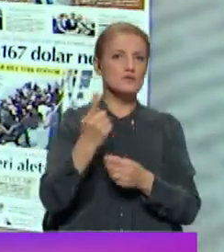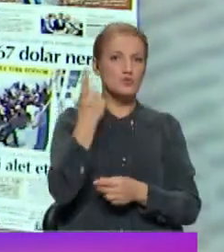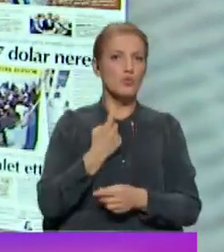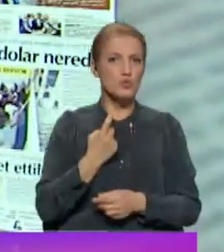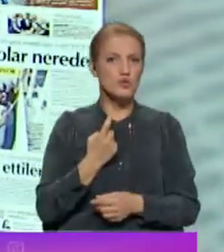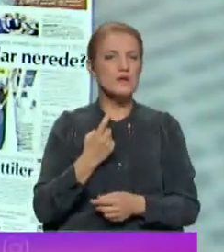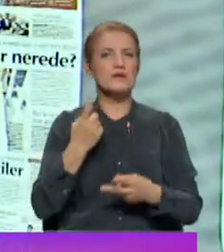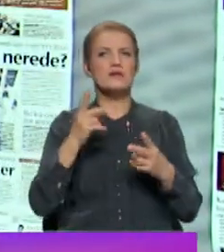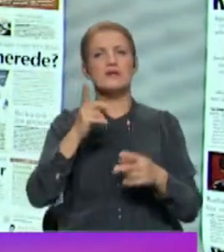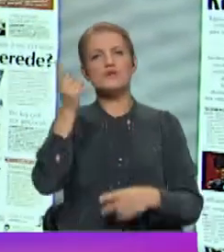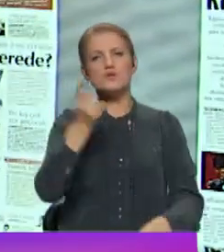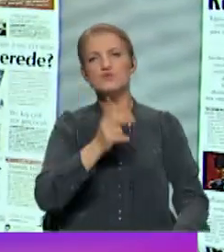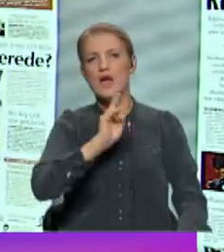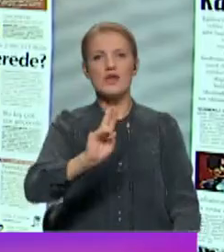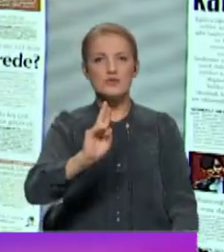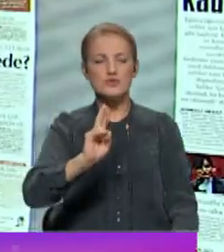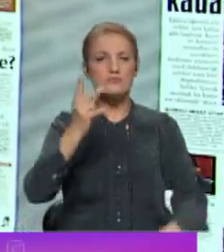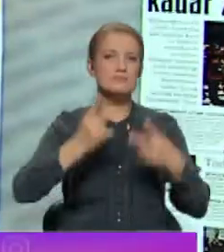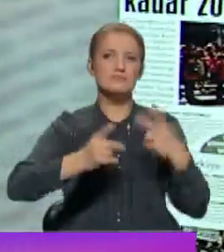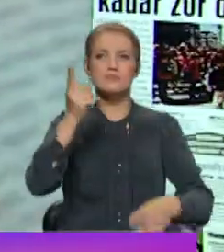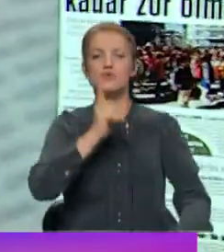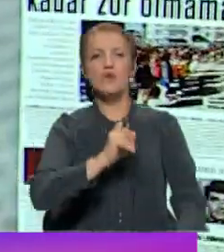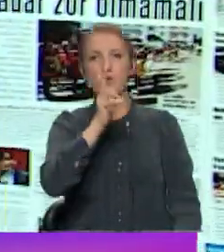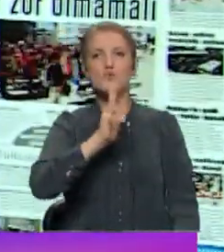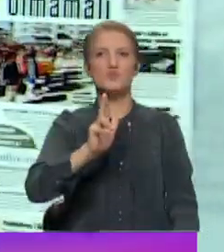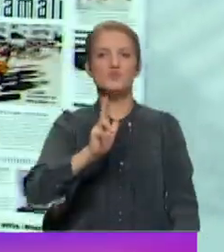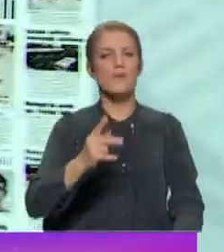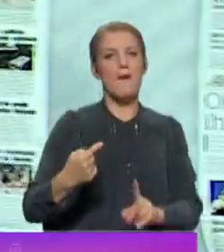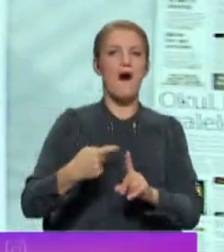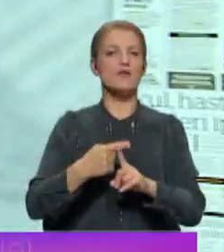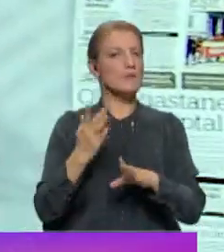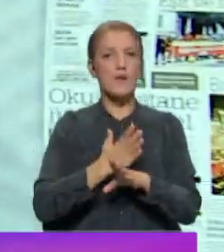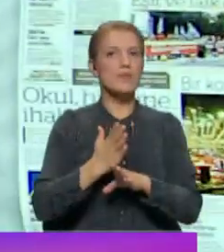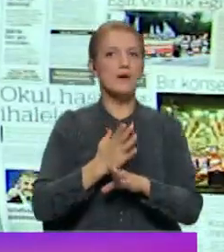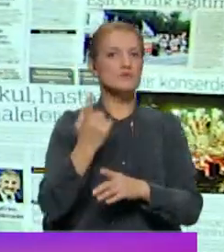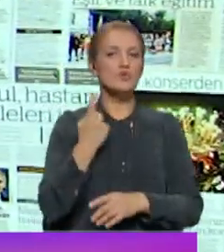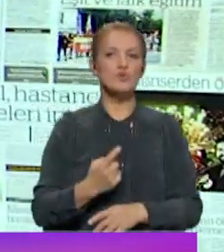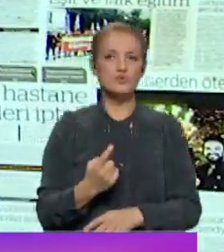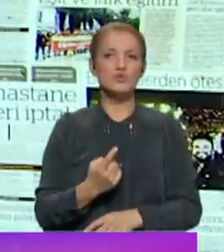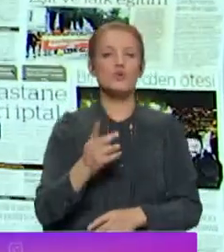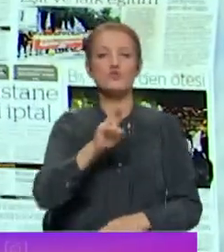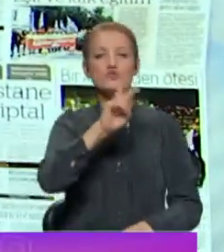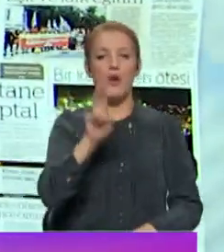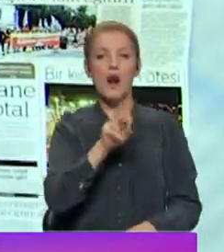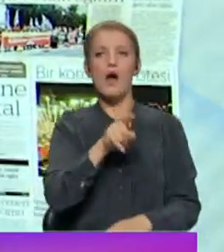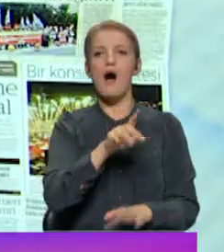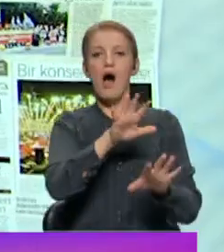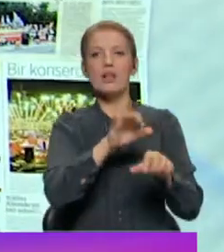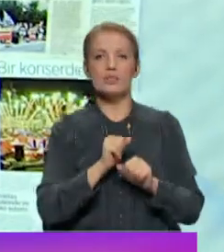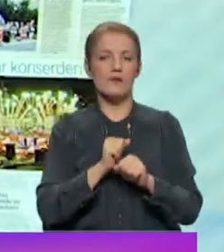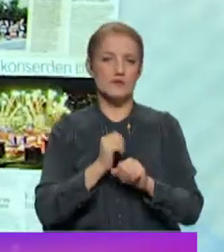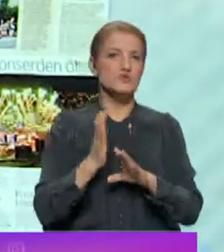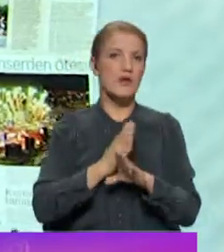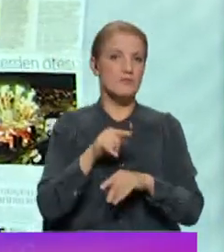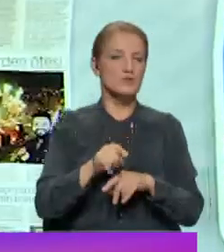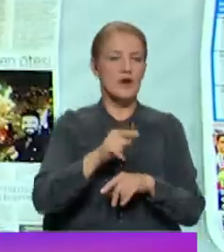soruyorsunuz. Kimisi diyor ki %200 arttı, kimisi diyor ki %300 arttı. Neden diye soruyorsunuz? Çünkü dolarla alınan şeyler,